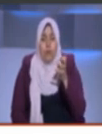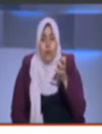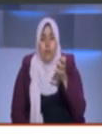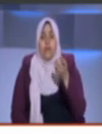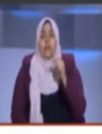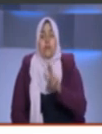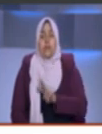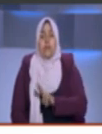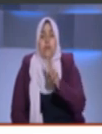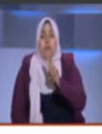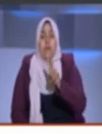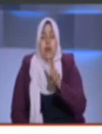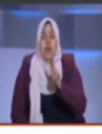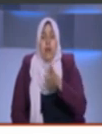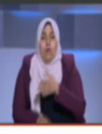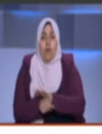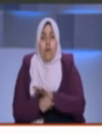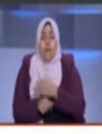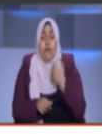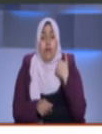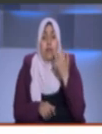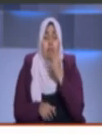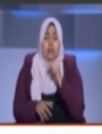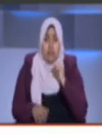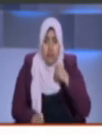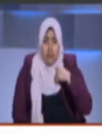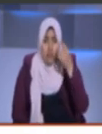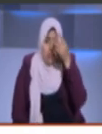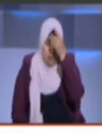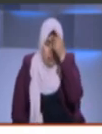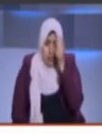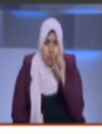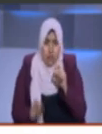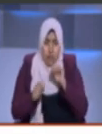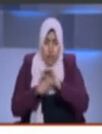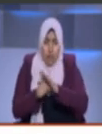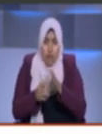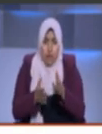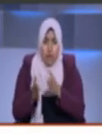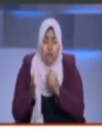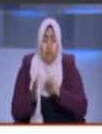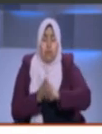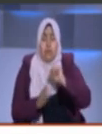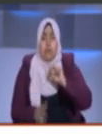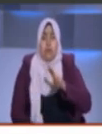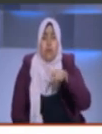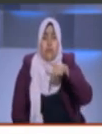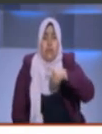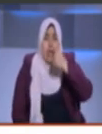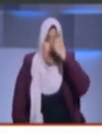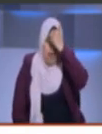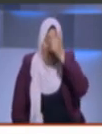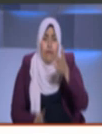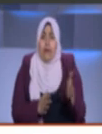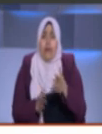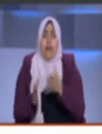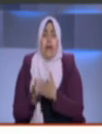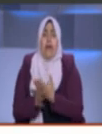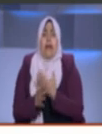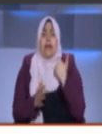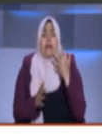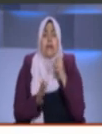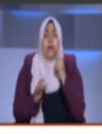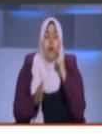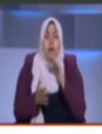17407 وفيات اليوم. الاصابات وصلت الى 130000. هذا الارتفاع قد حذر منه